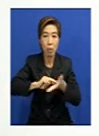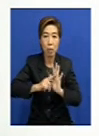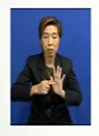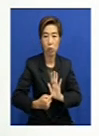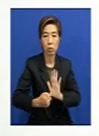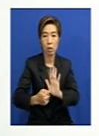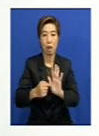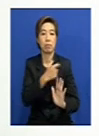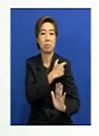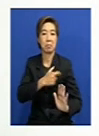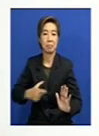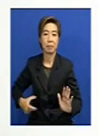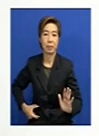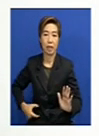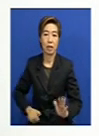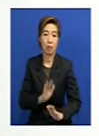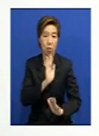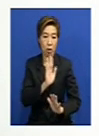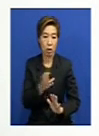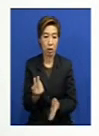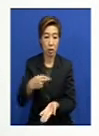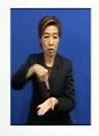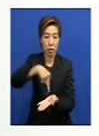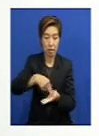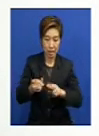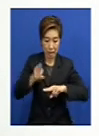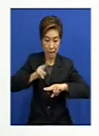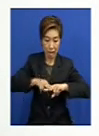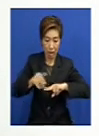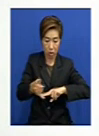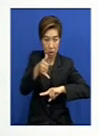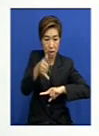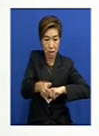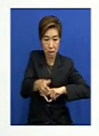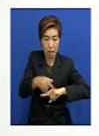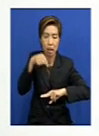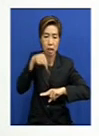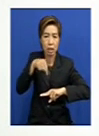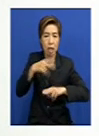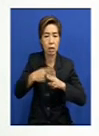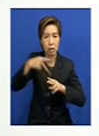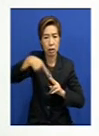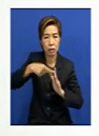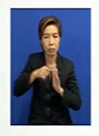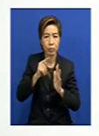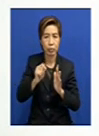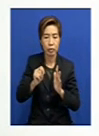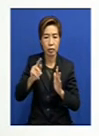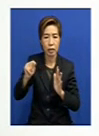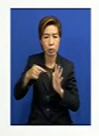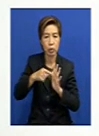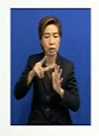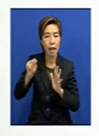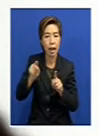ความเป็นพระมหากษัตริย์ครับทรงยืนเบื้องหน้าพระที่นั่งพุทธาลกาญจนสิงหาสน์ณพระที่นั่งไพศ